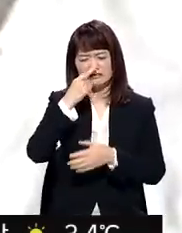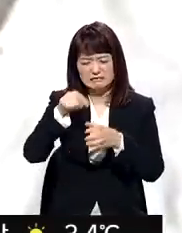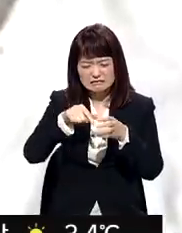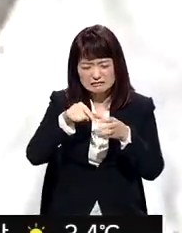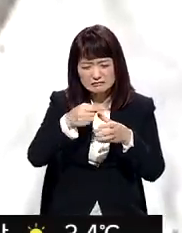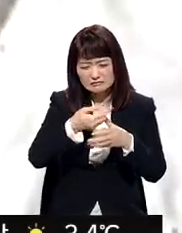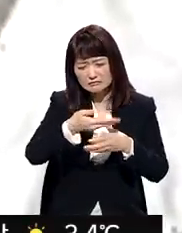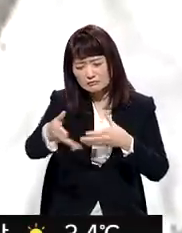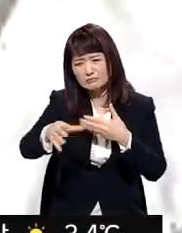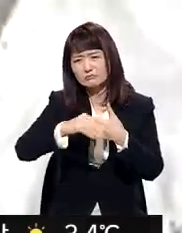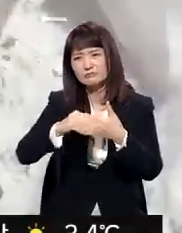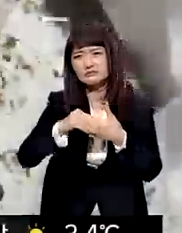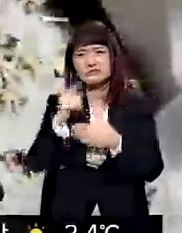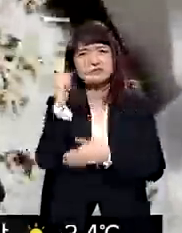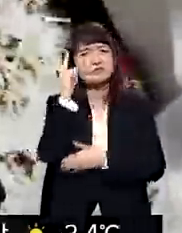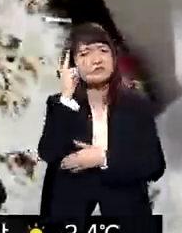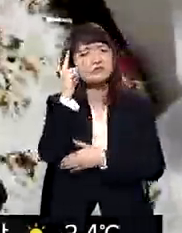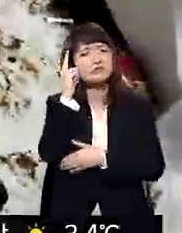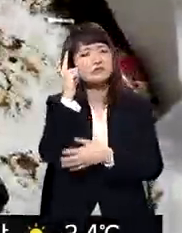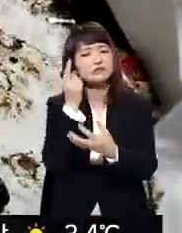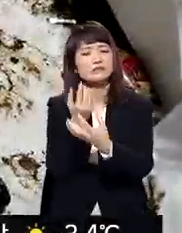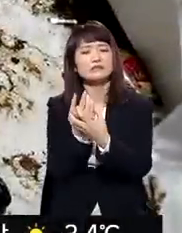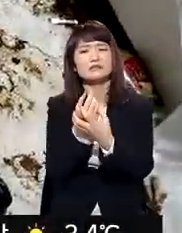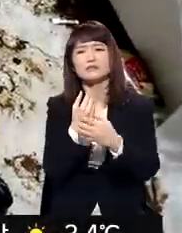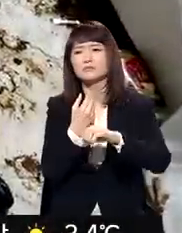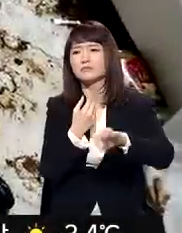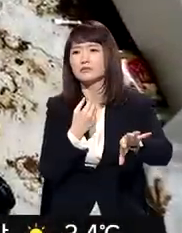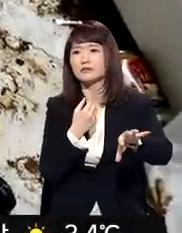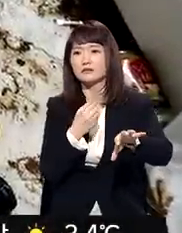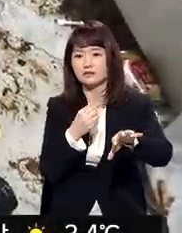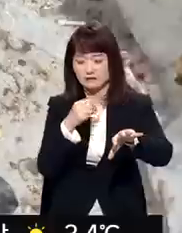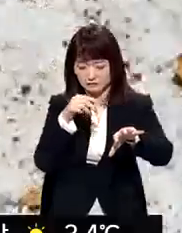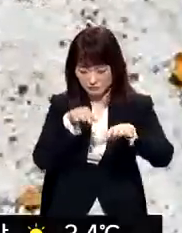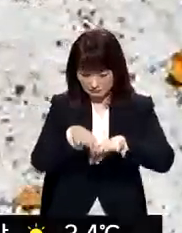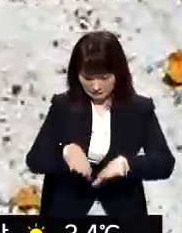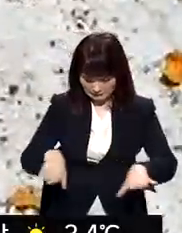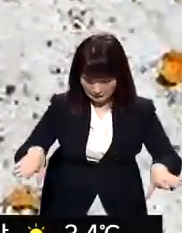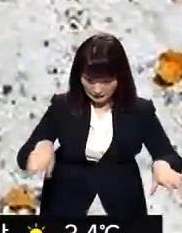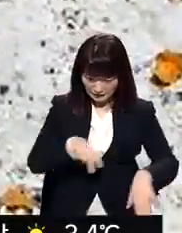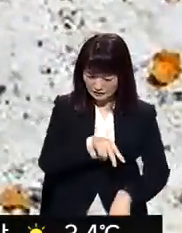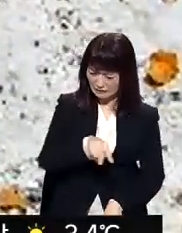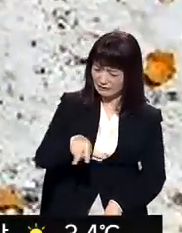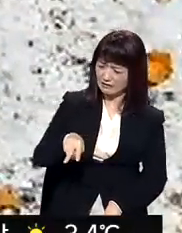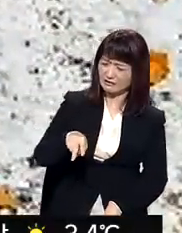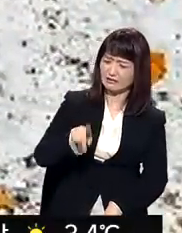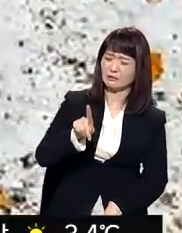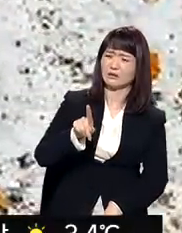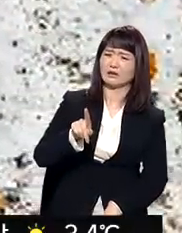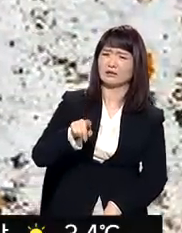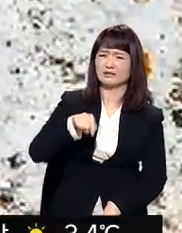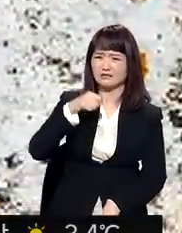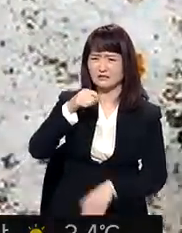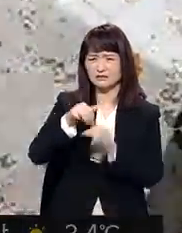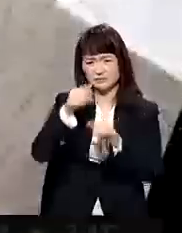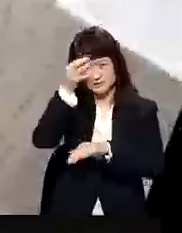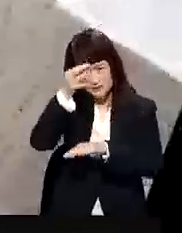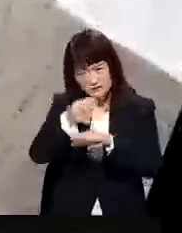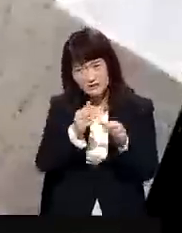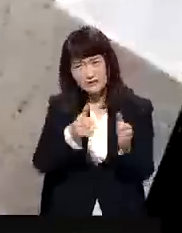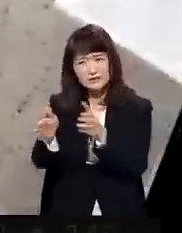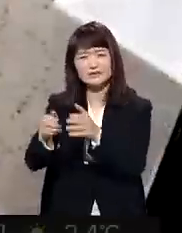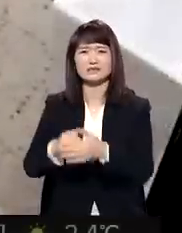커피 얼룩에 그냥 심지어 휴대폰 케이스는 왜 놓고가 어 자 바닥 아우 이건 식사하시는 분들 죄송합니다 바닥에 귤껍질 까만